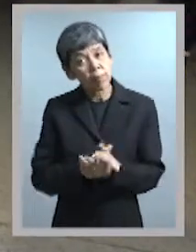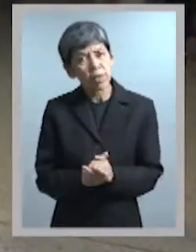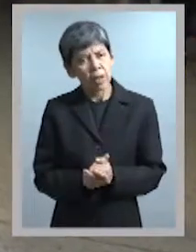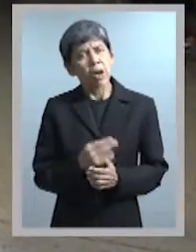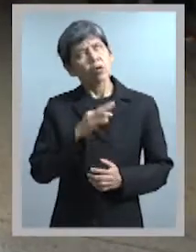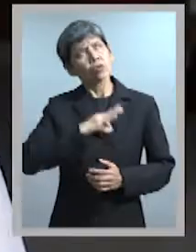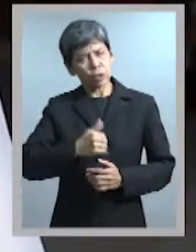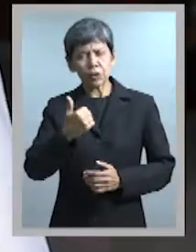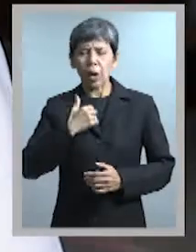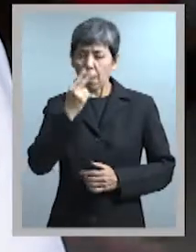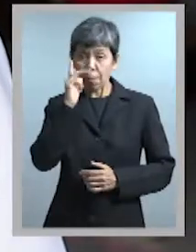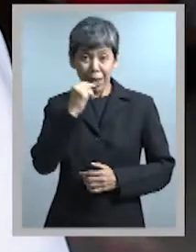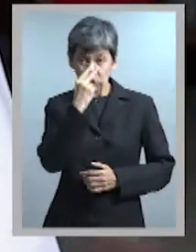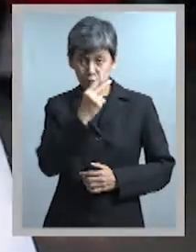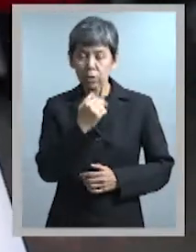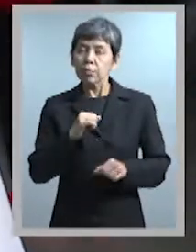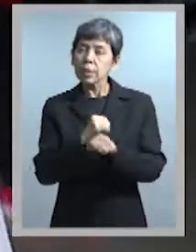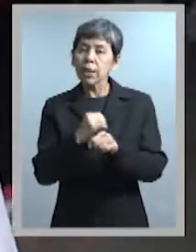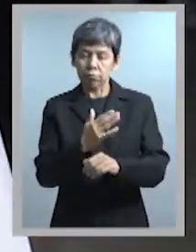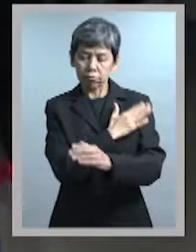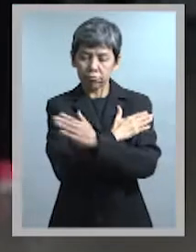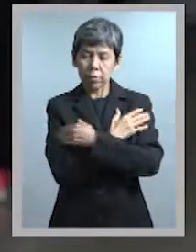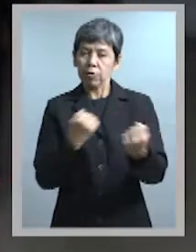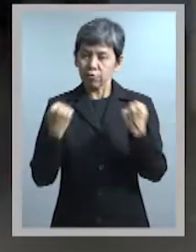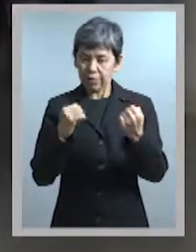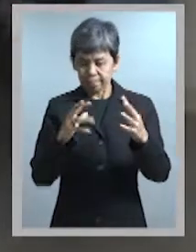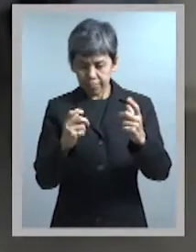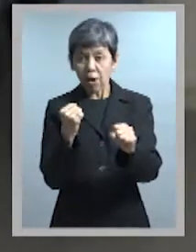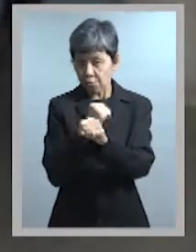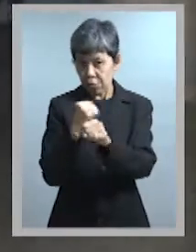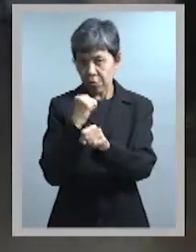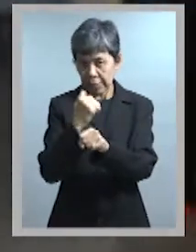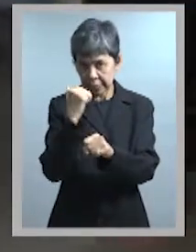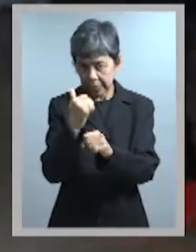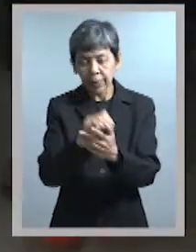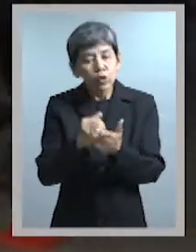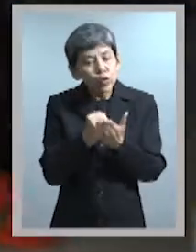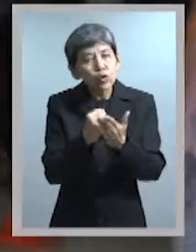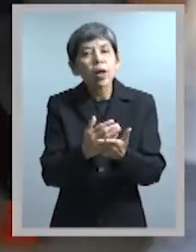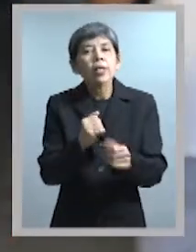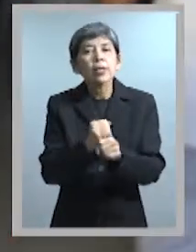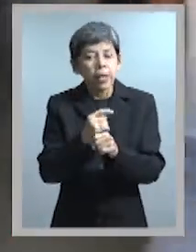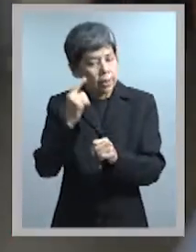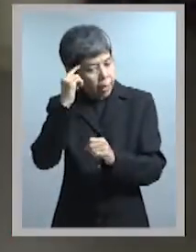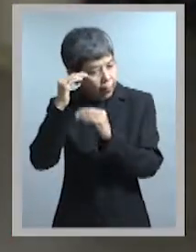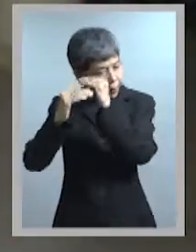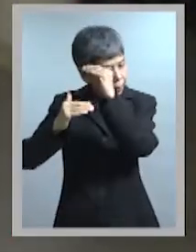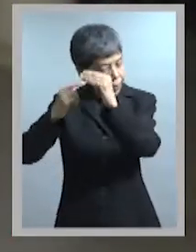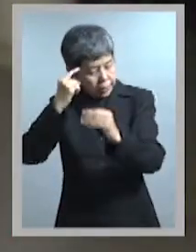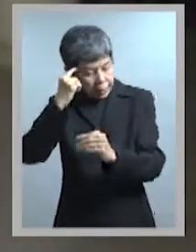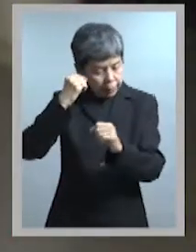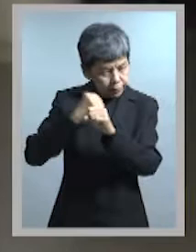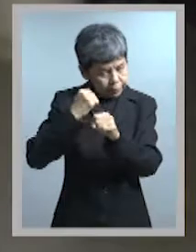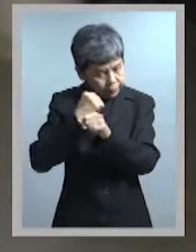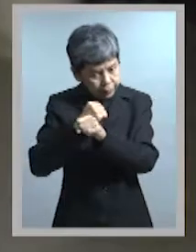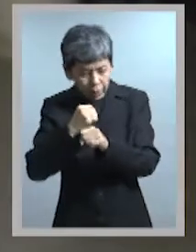กมยังไงบ้างครับ ผลดีนะคะคุณแม่มองว่าเป็นการฝึกกล้ามเนื้อมัดเล็กมัดใหญ่ให้น้องนะคะแล้วก็ช่วยเสริมสร้างพัฒนาการทาง